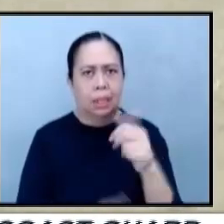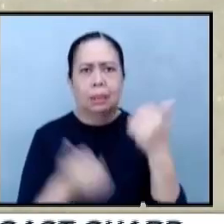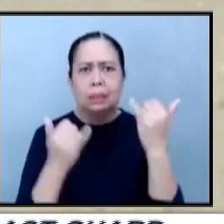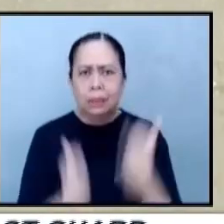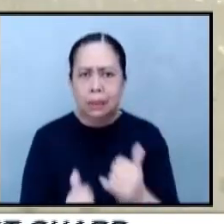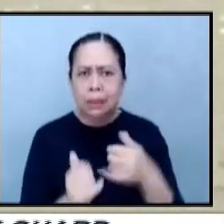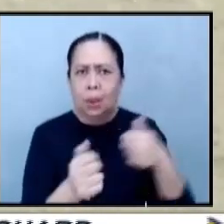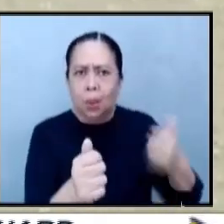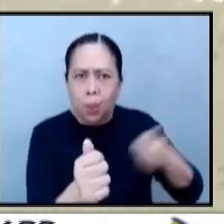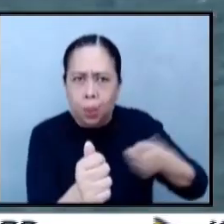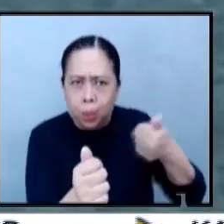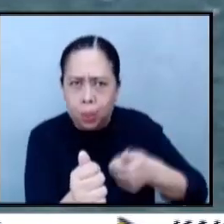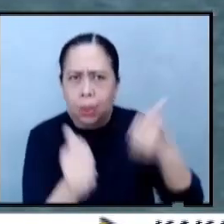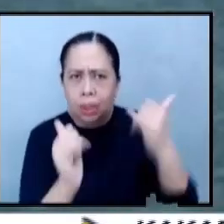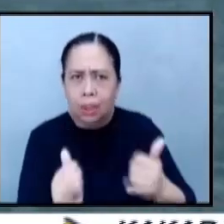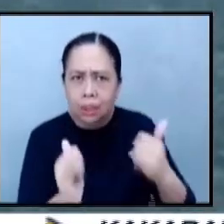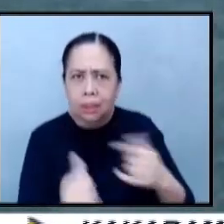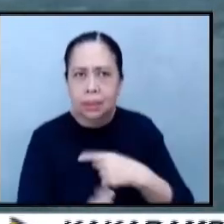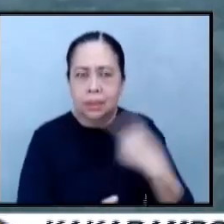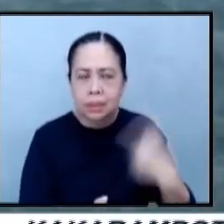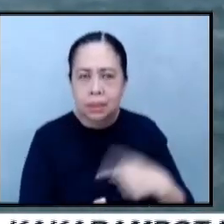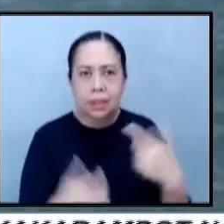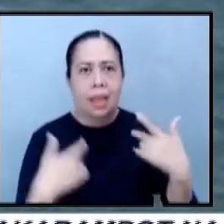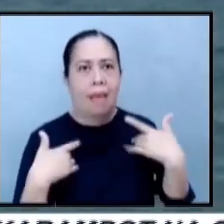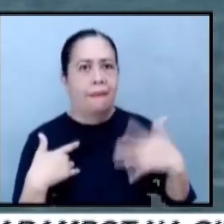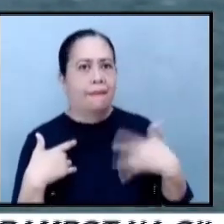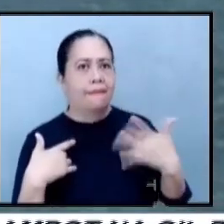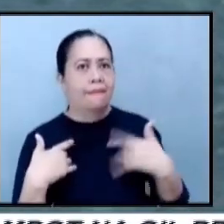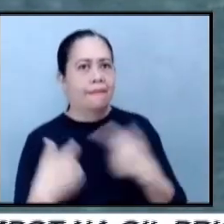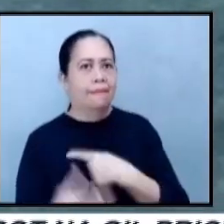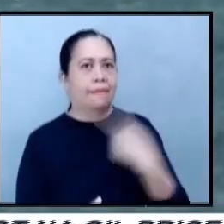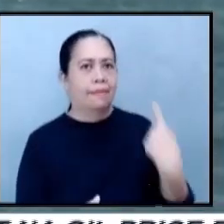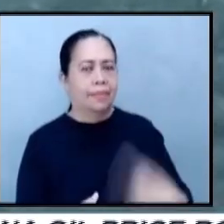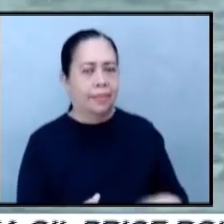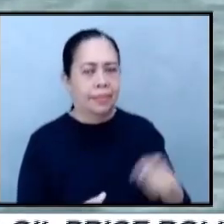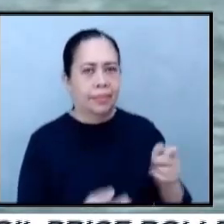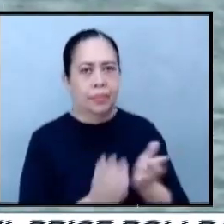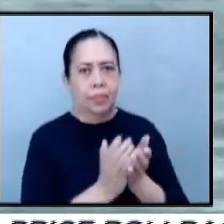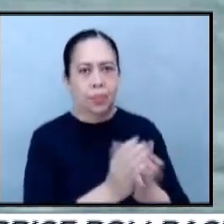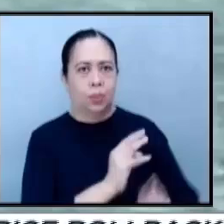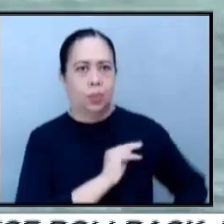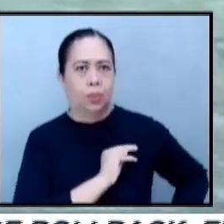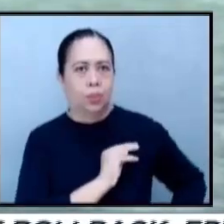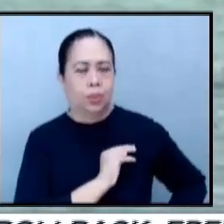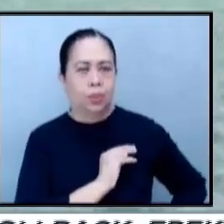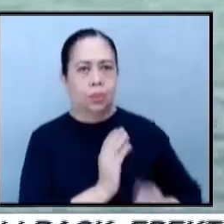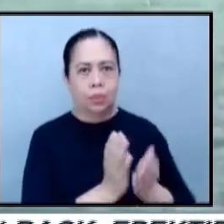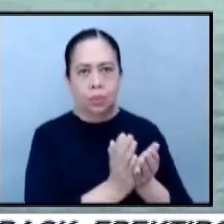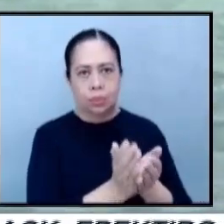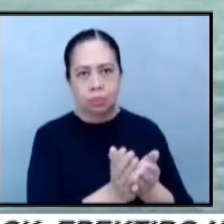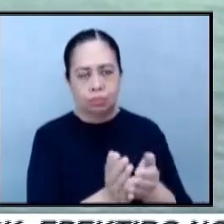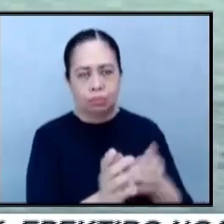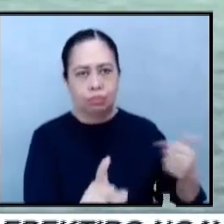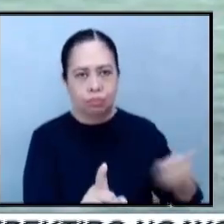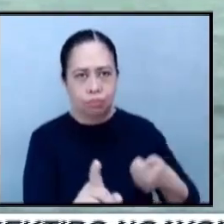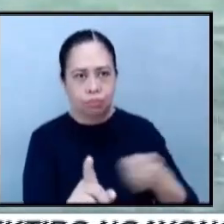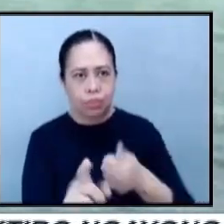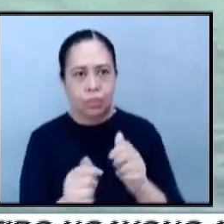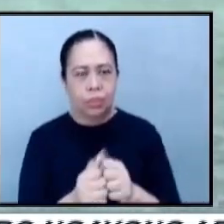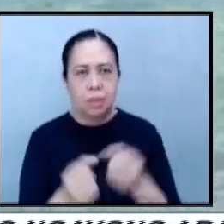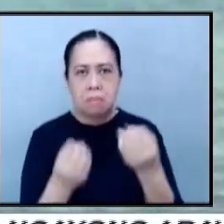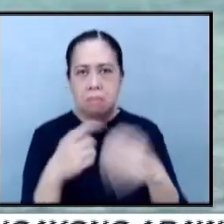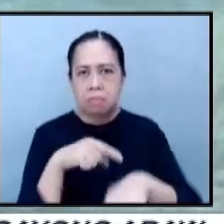barko. Ramdam ang presence ng Chinese Maritime Militia vessels sa lugar. Katunayan, makailang